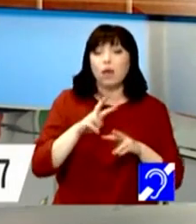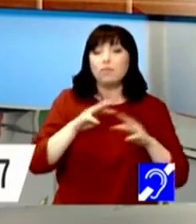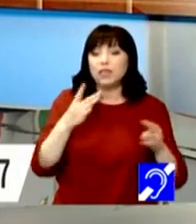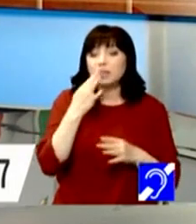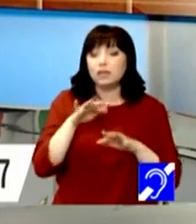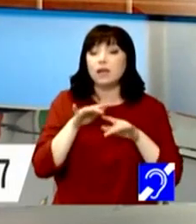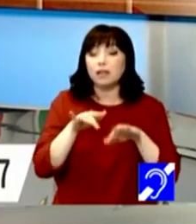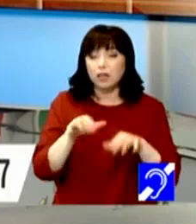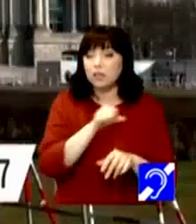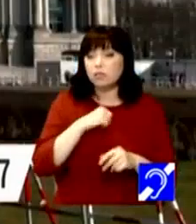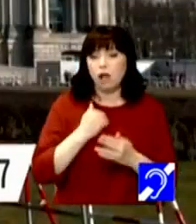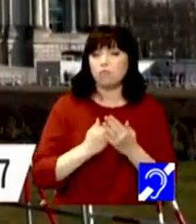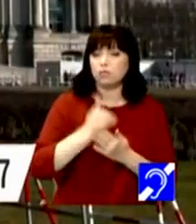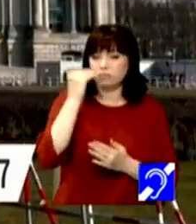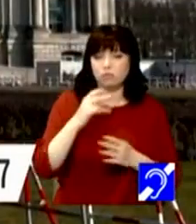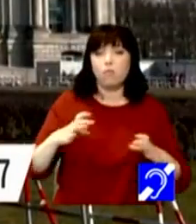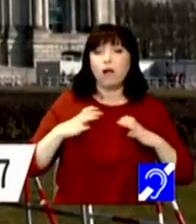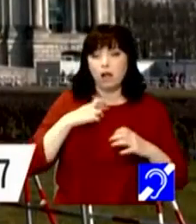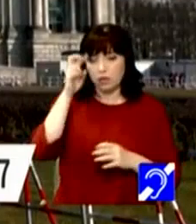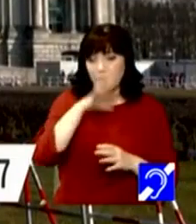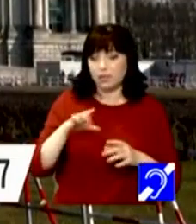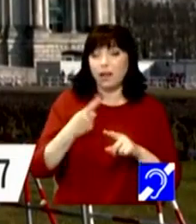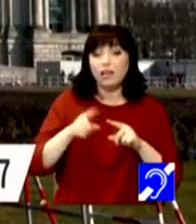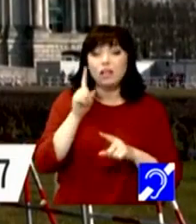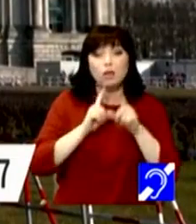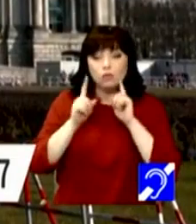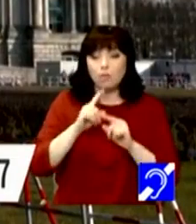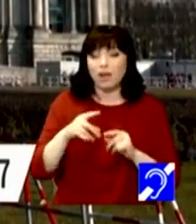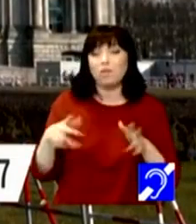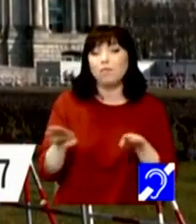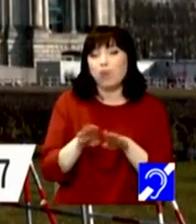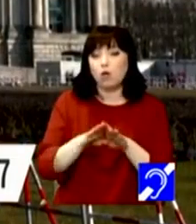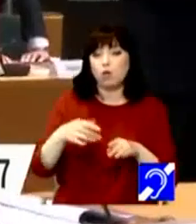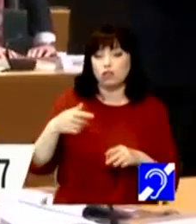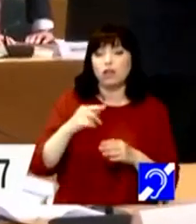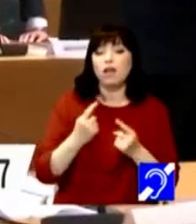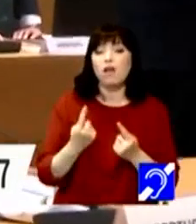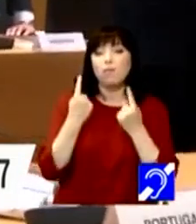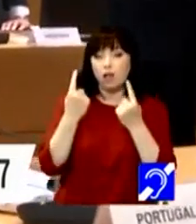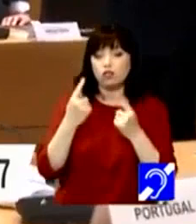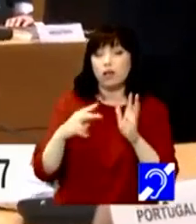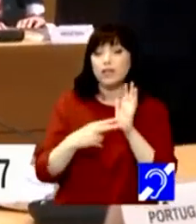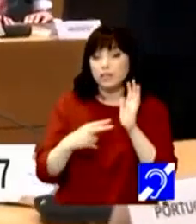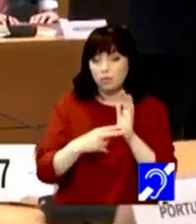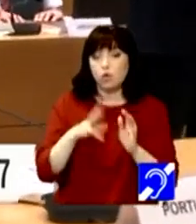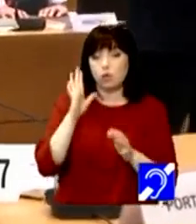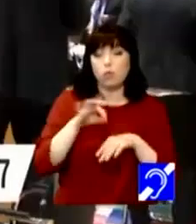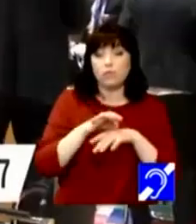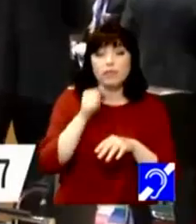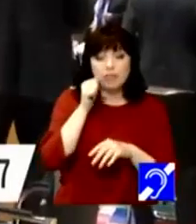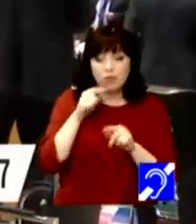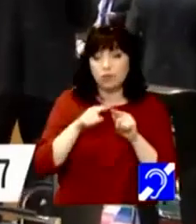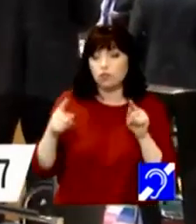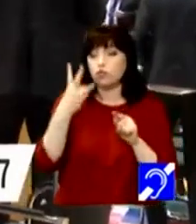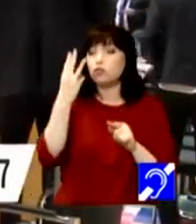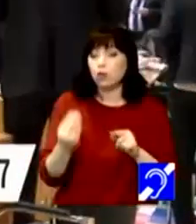țări din lume. Este vorba despre o reuniune în formatul G7, eveniment ce începe mâine și se va desfășura timp de 3